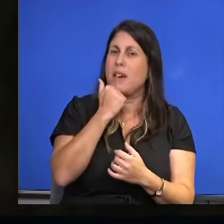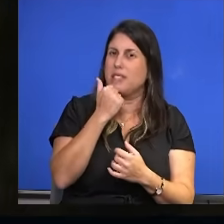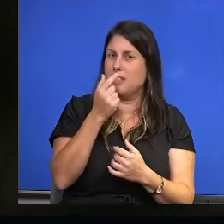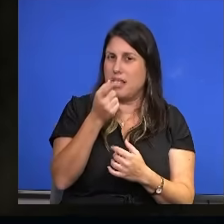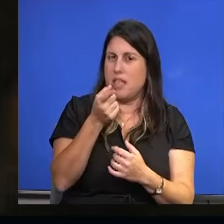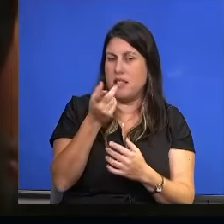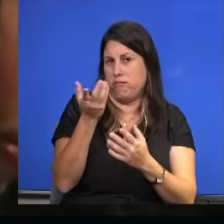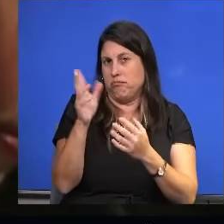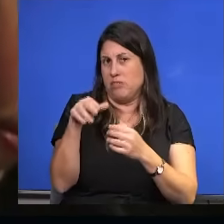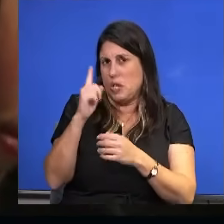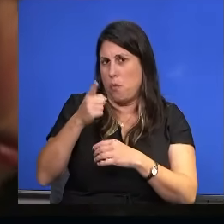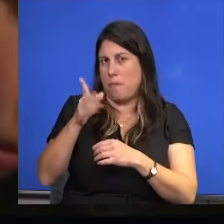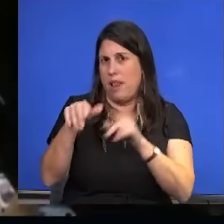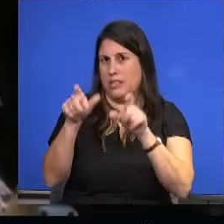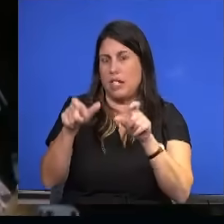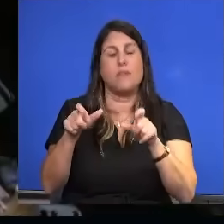hostages.